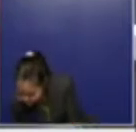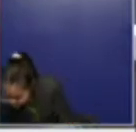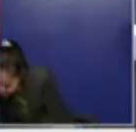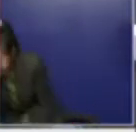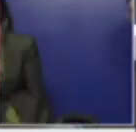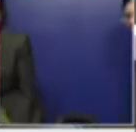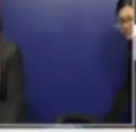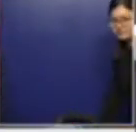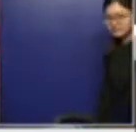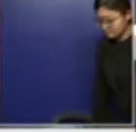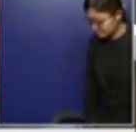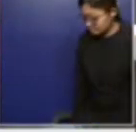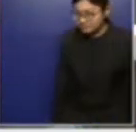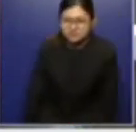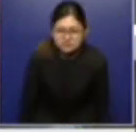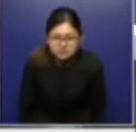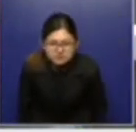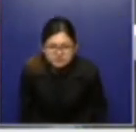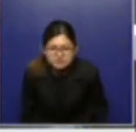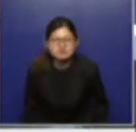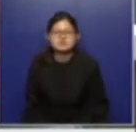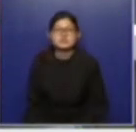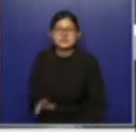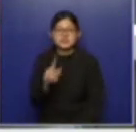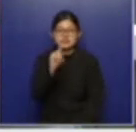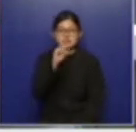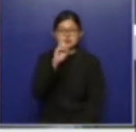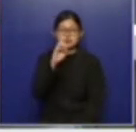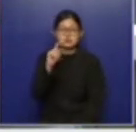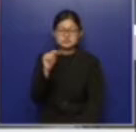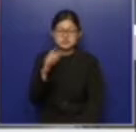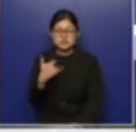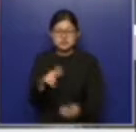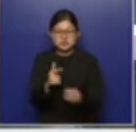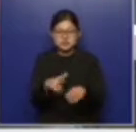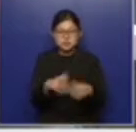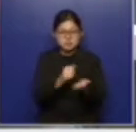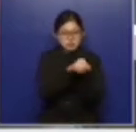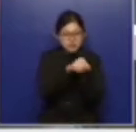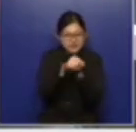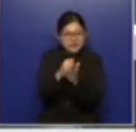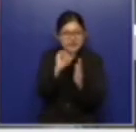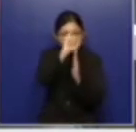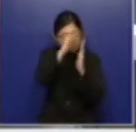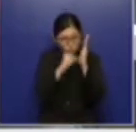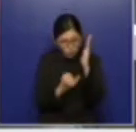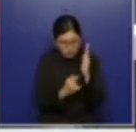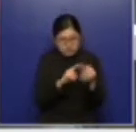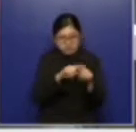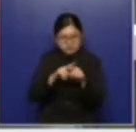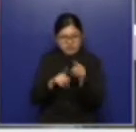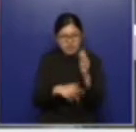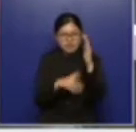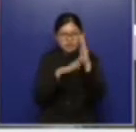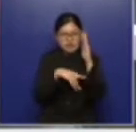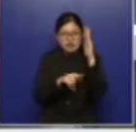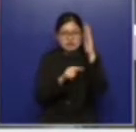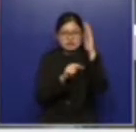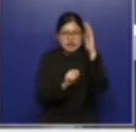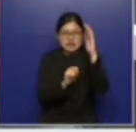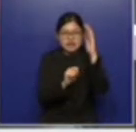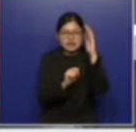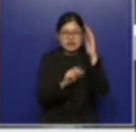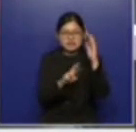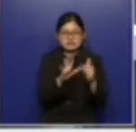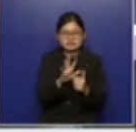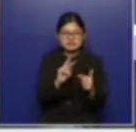ให้ไปบริหารจัดการอยู่ประมาณ 24,700 จุดในต่างจังหวัดนะฮะที่จังหวัดตรังถ้าเกิดท่านประธานลองสอบถามค